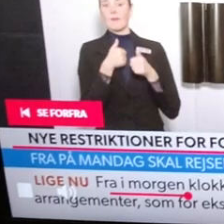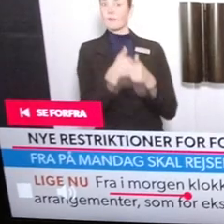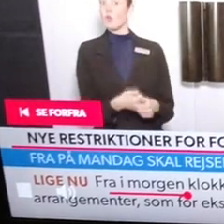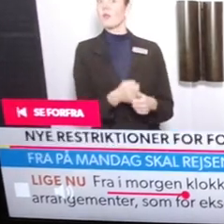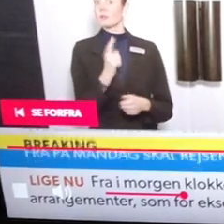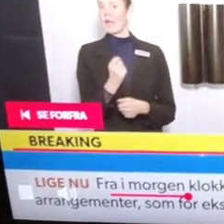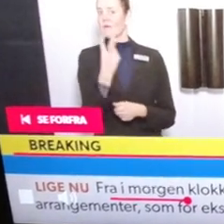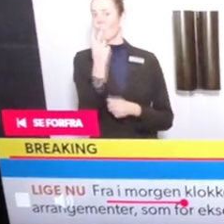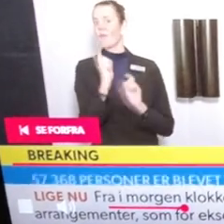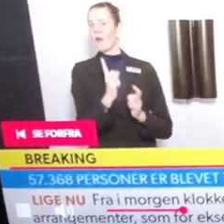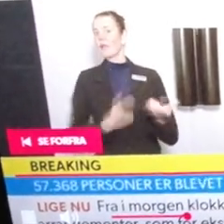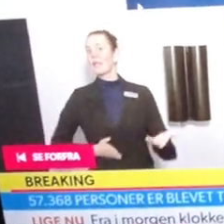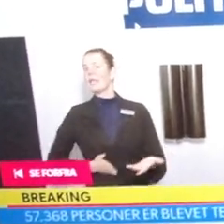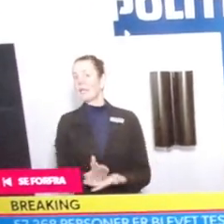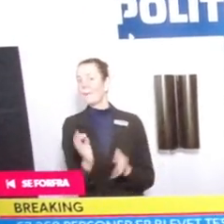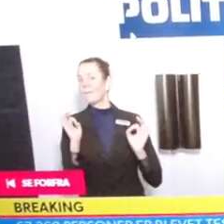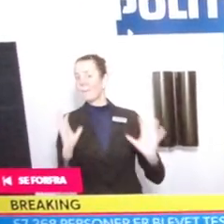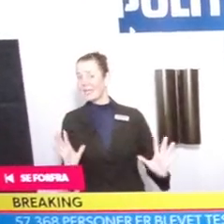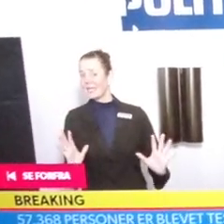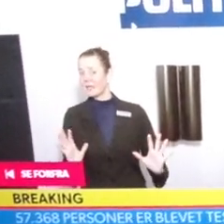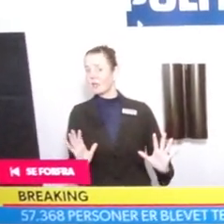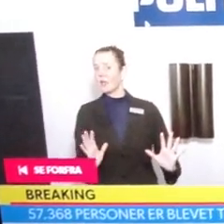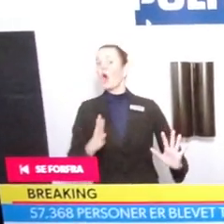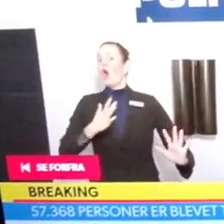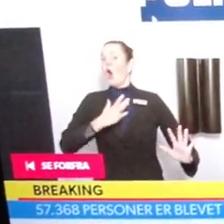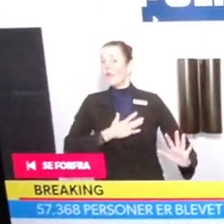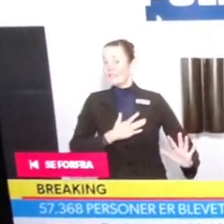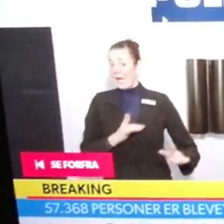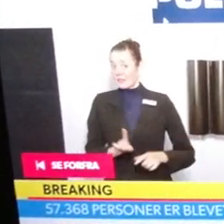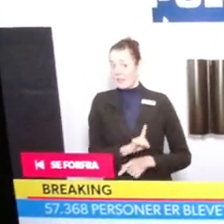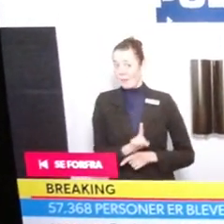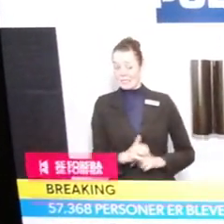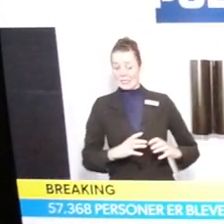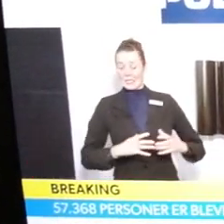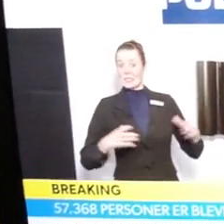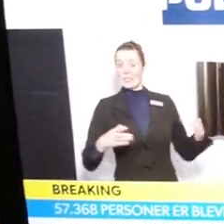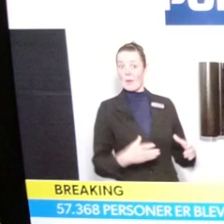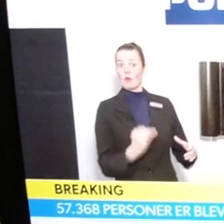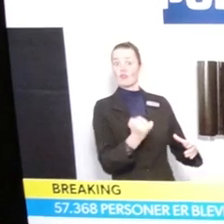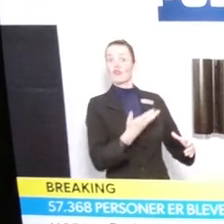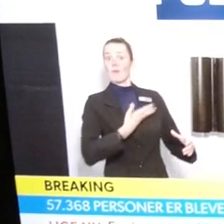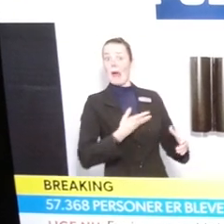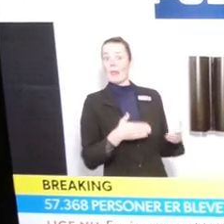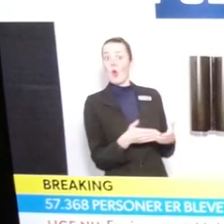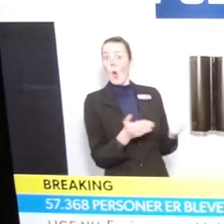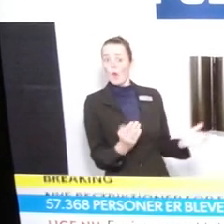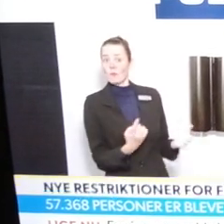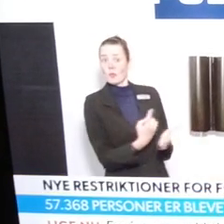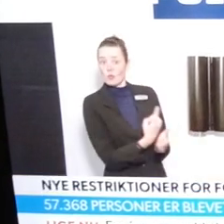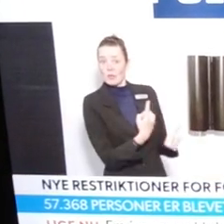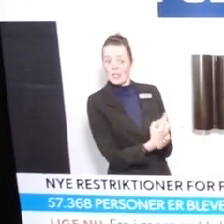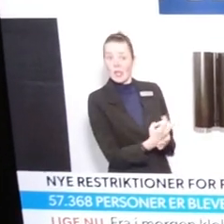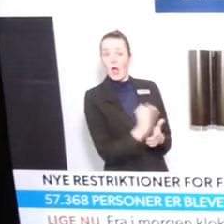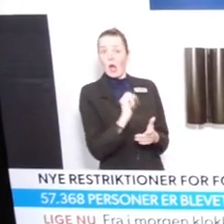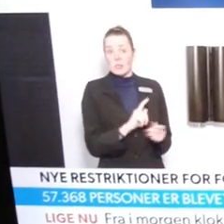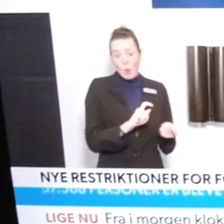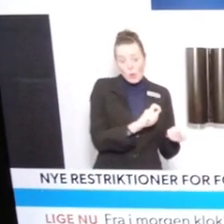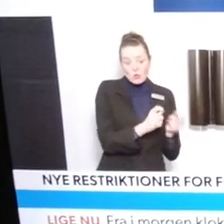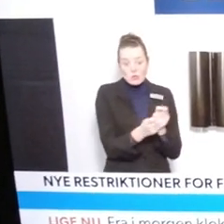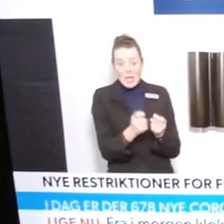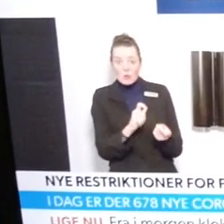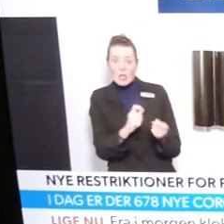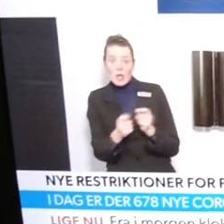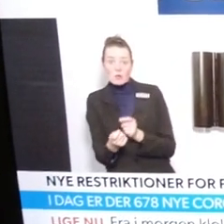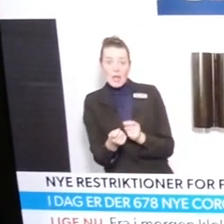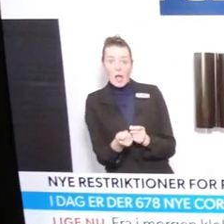igennem. Og komme igennem på en måde, hvor samfundet er så åbent som overhovedet muligt. Og så må vi altså bruge de små våben, og så justere og indskrænke og